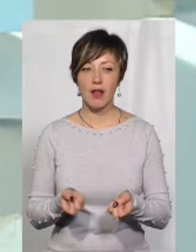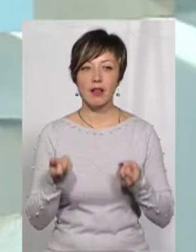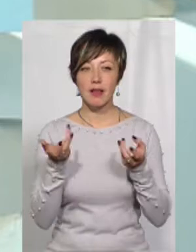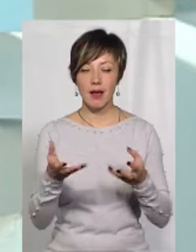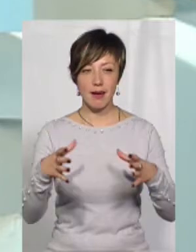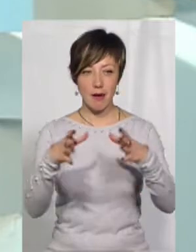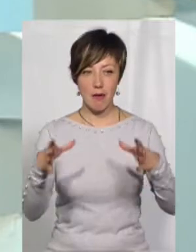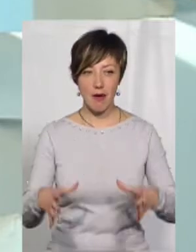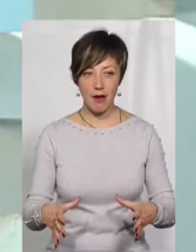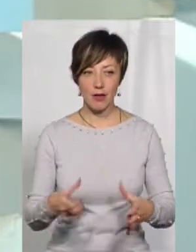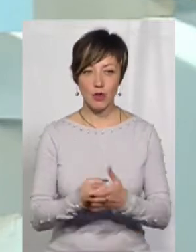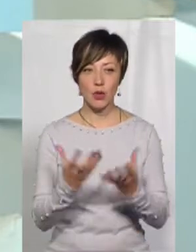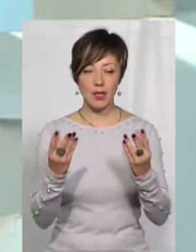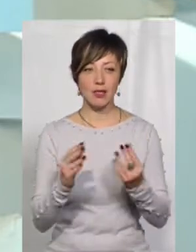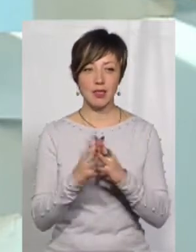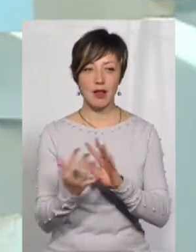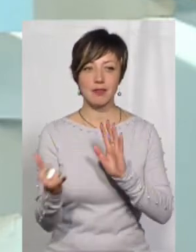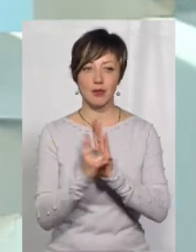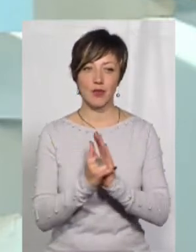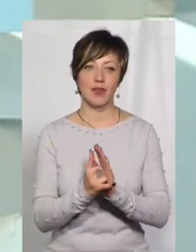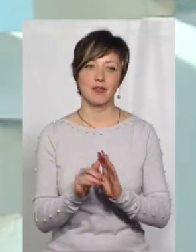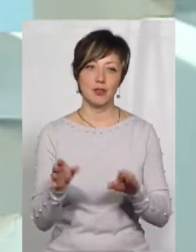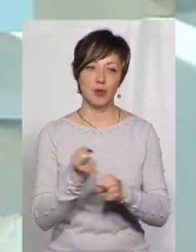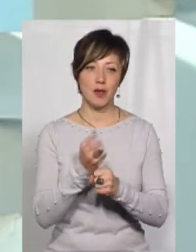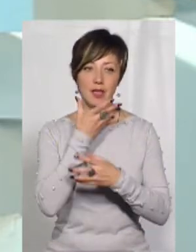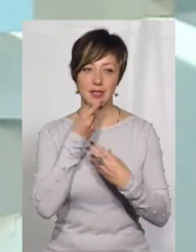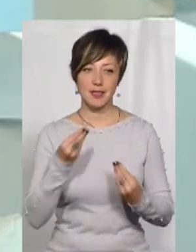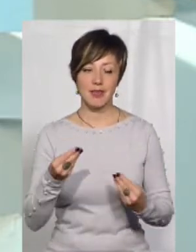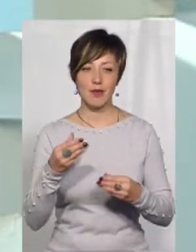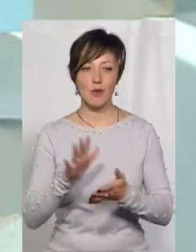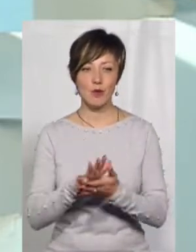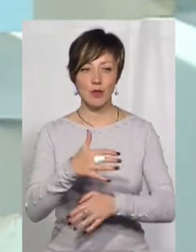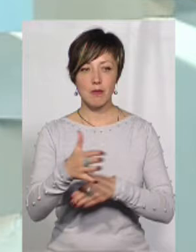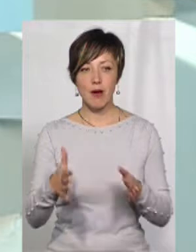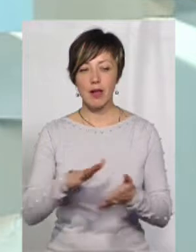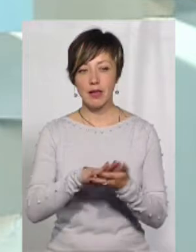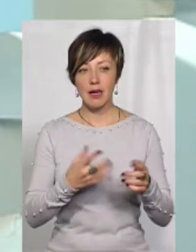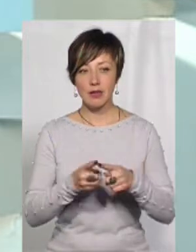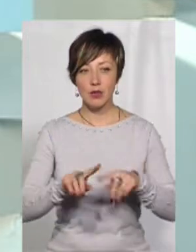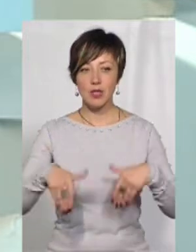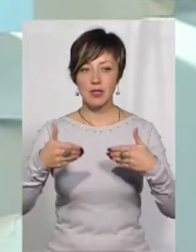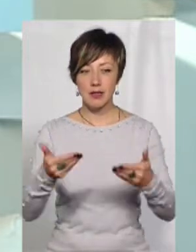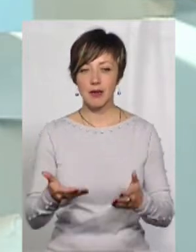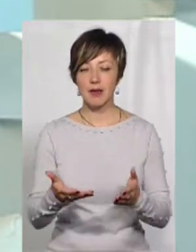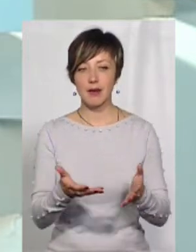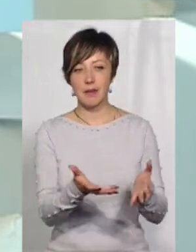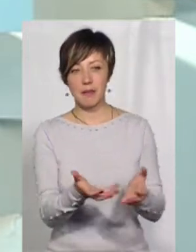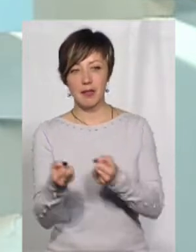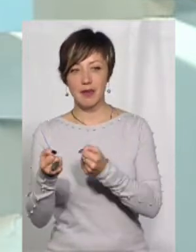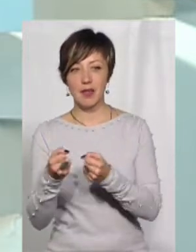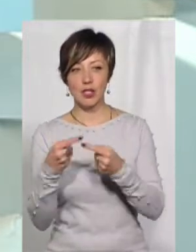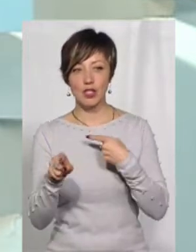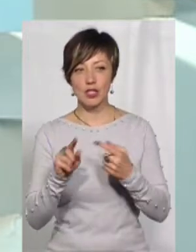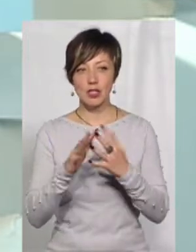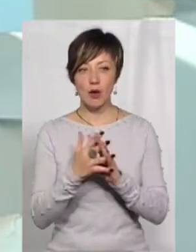декілька баків. До Дня села встановили, зробили красиві мусорні баки. Далі цю ініціативу підхватила